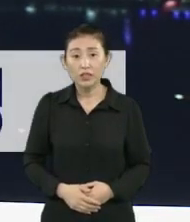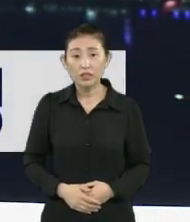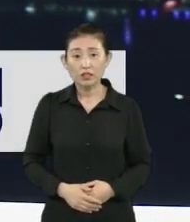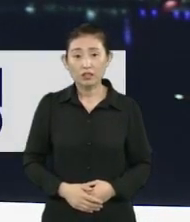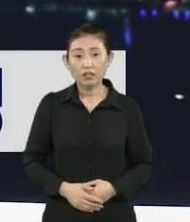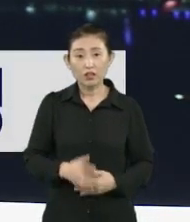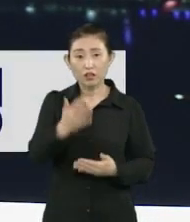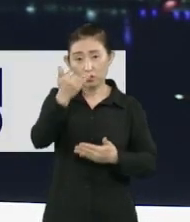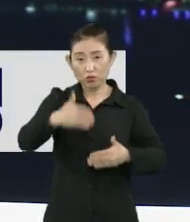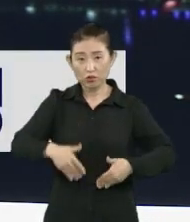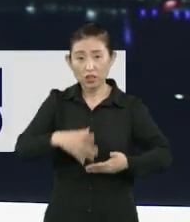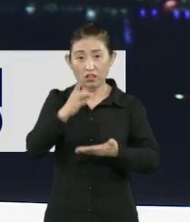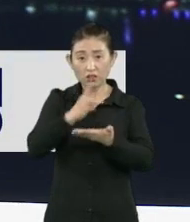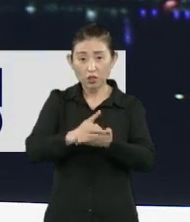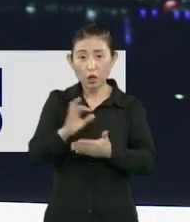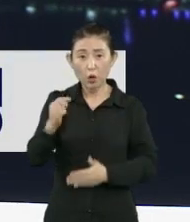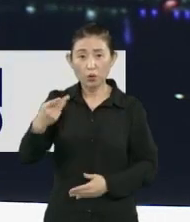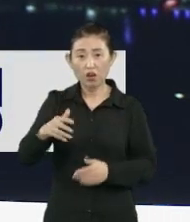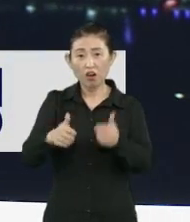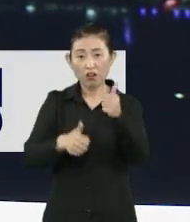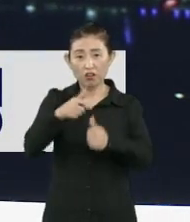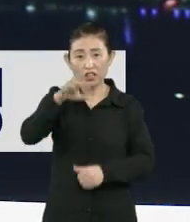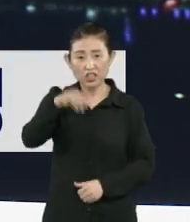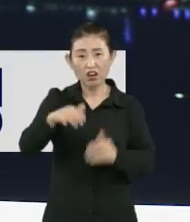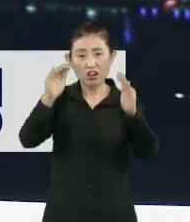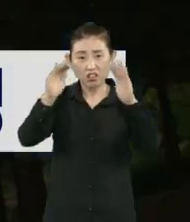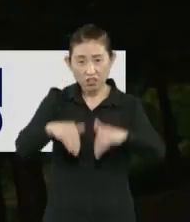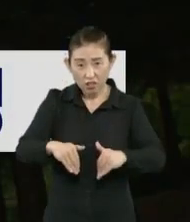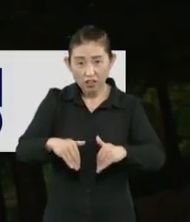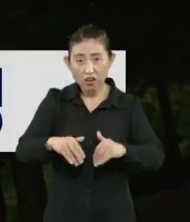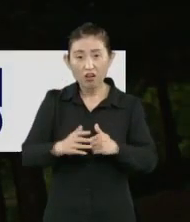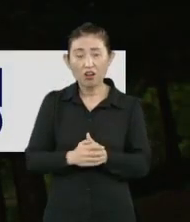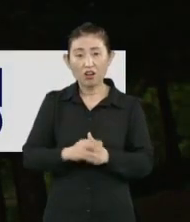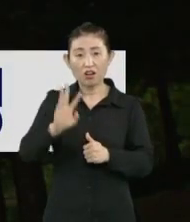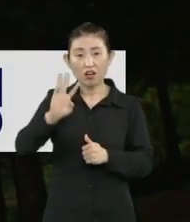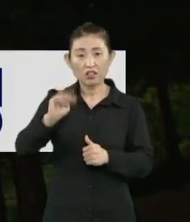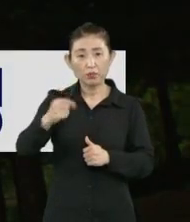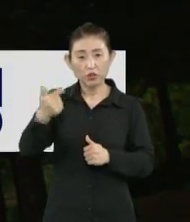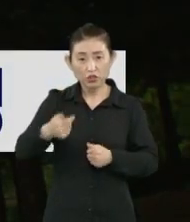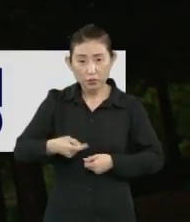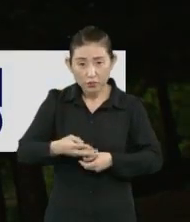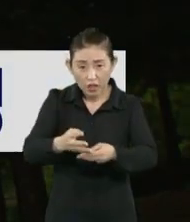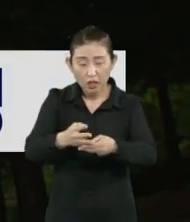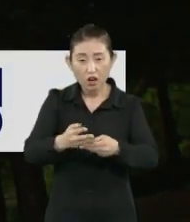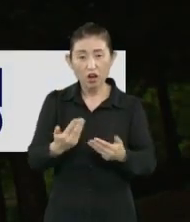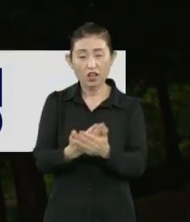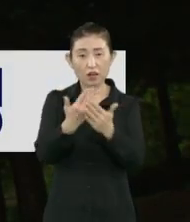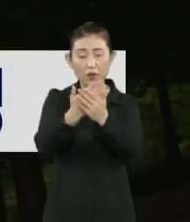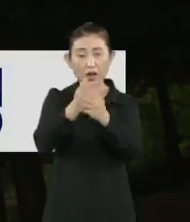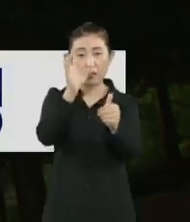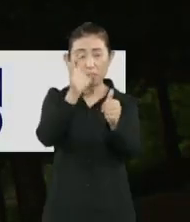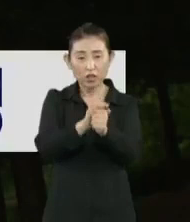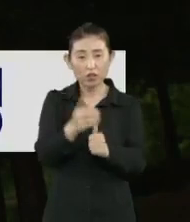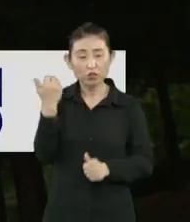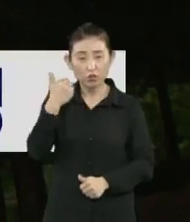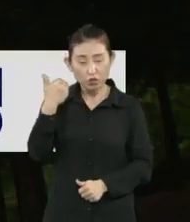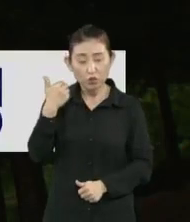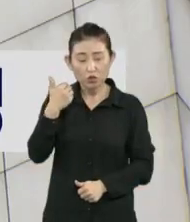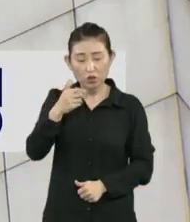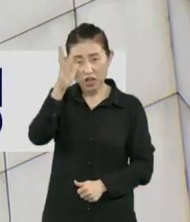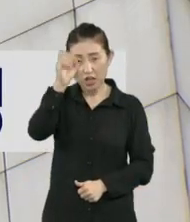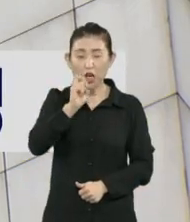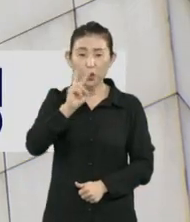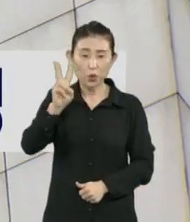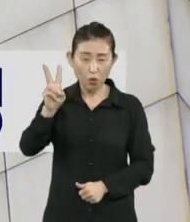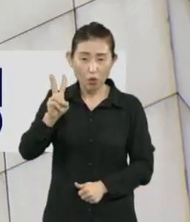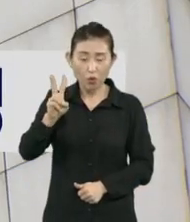계룡 건설 컨소시엄이 천안시 오현경 기장 철거 부지 일대 3만 6천여 제곱미터 를 개발하는 제 1호 민관이